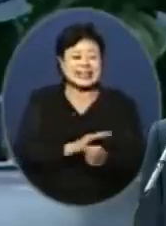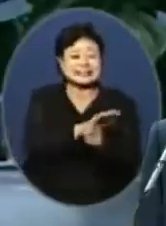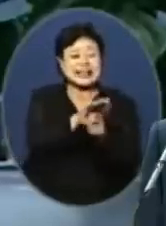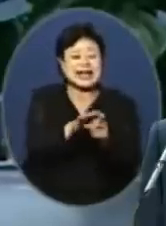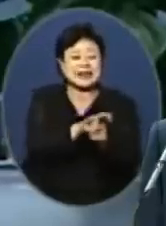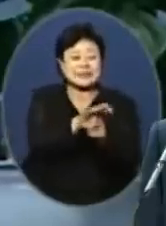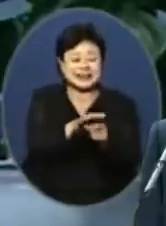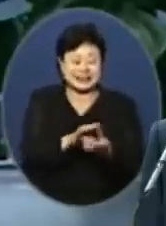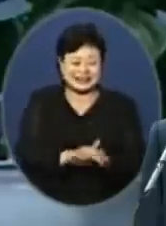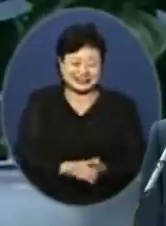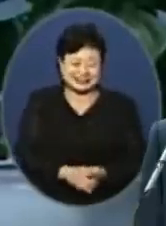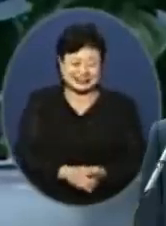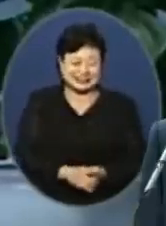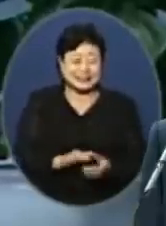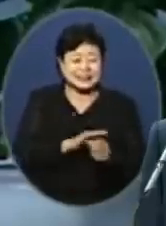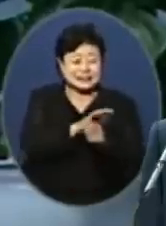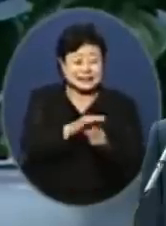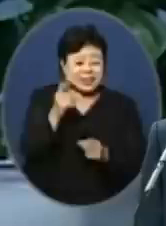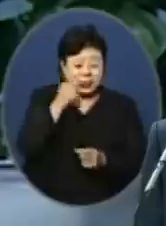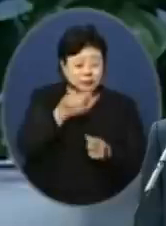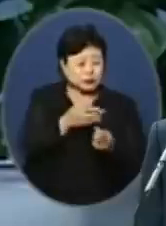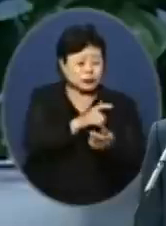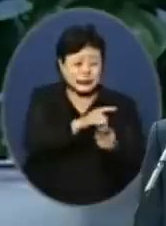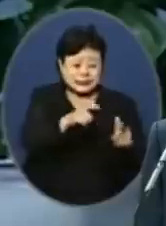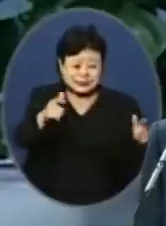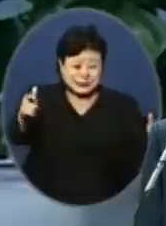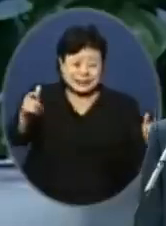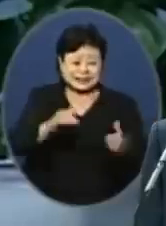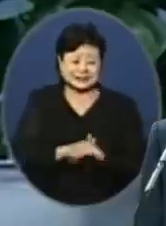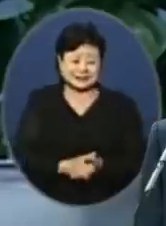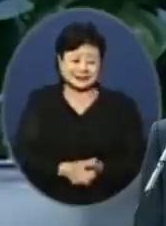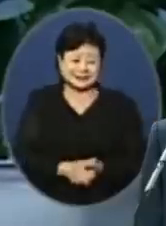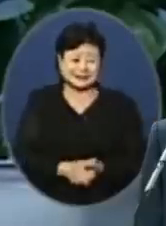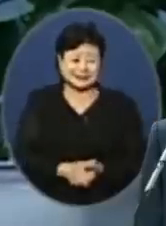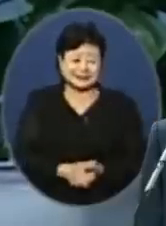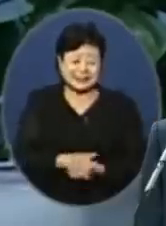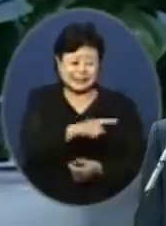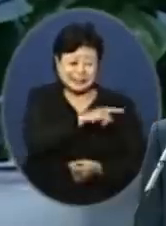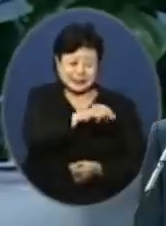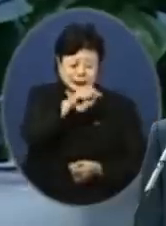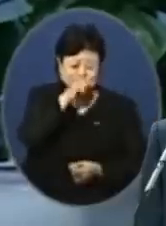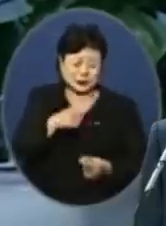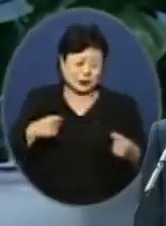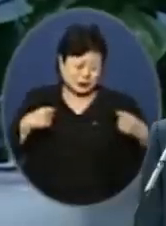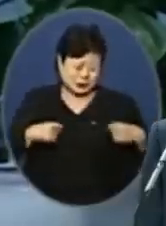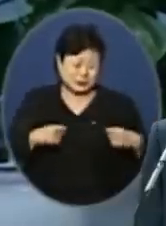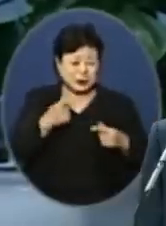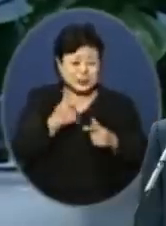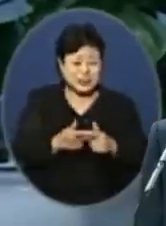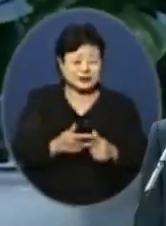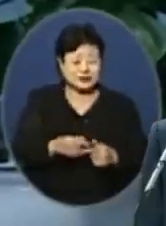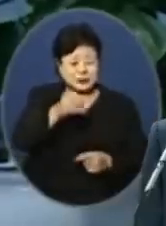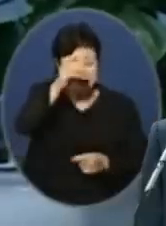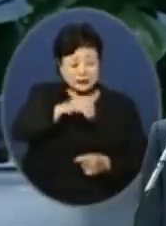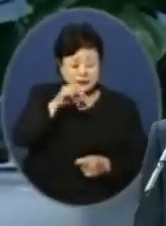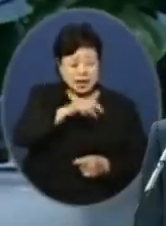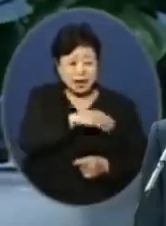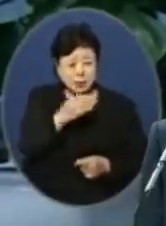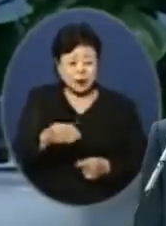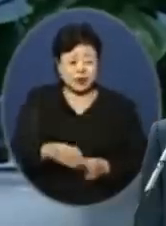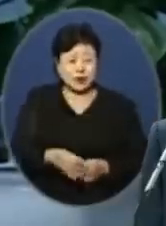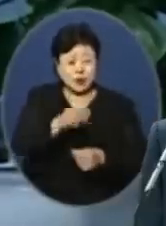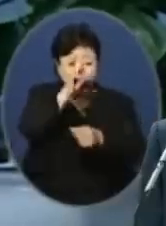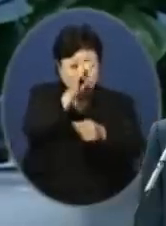사랑인 것입니다. 사랑은 나쁜 것 주지 않습니다. 제일 좋은 옷은 예수님의 십자가의 보혈로